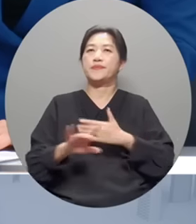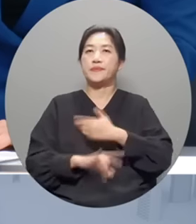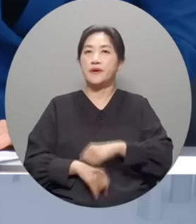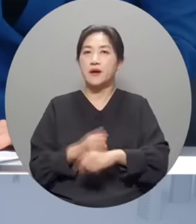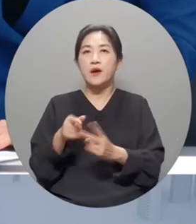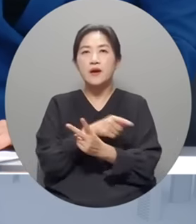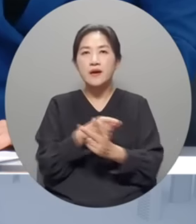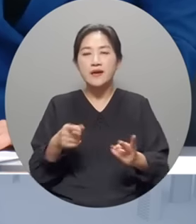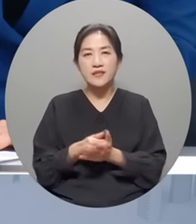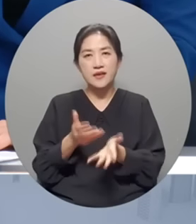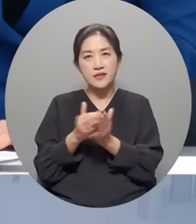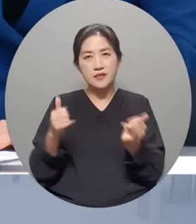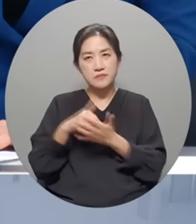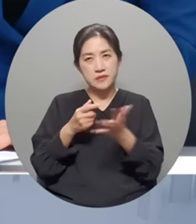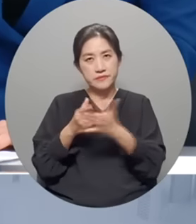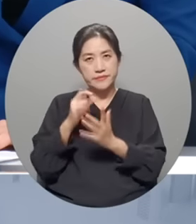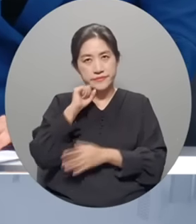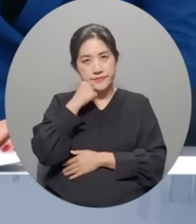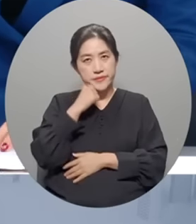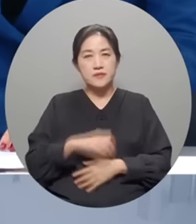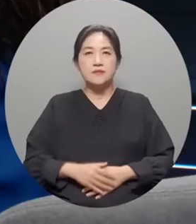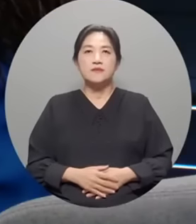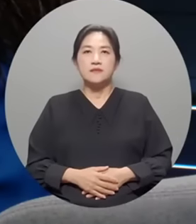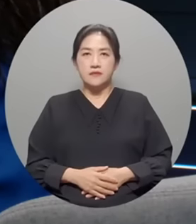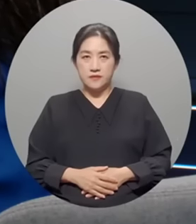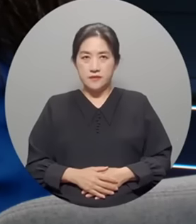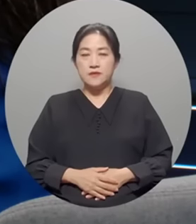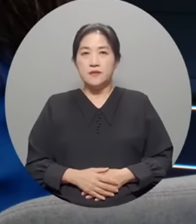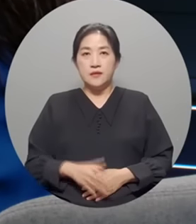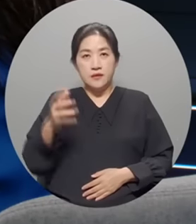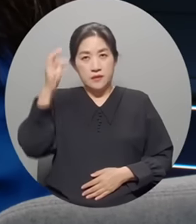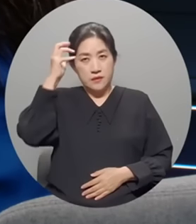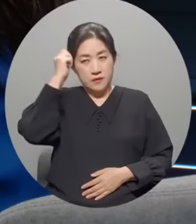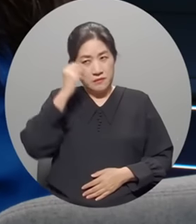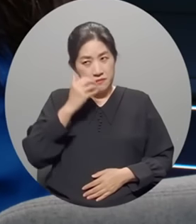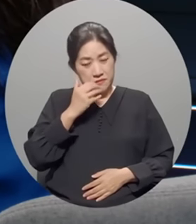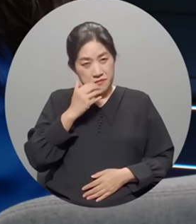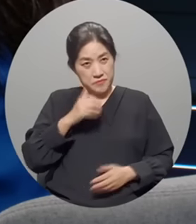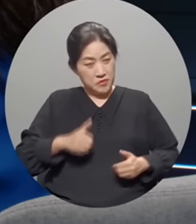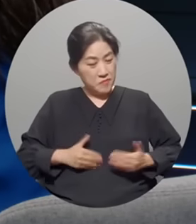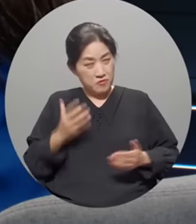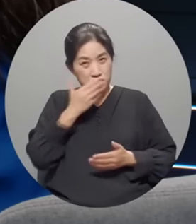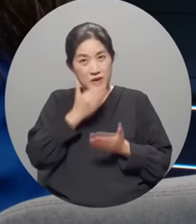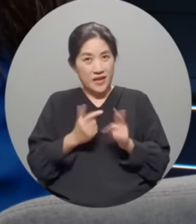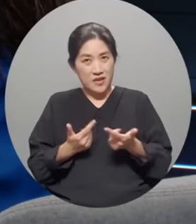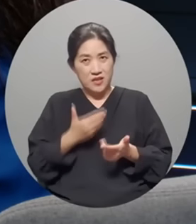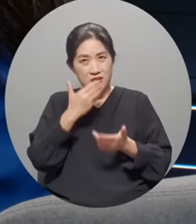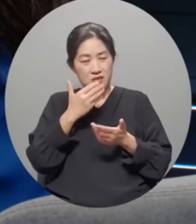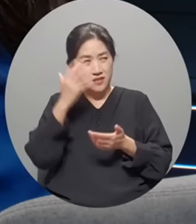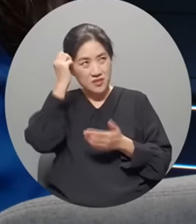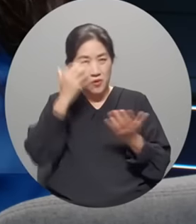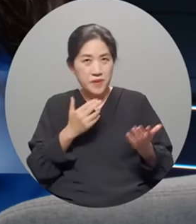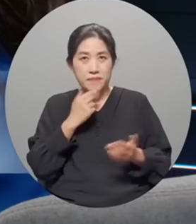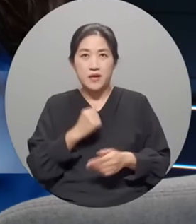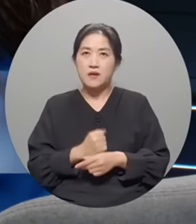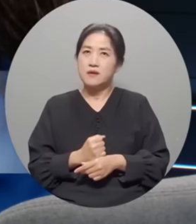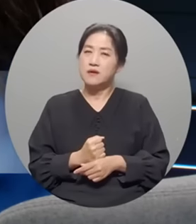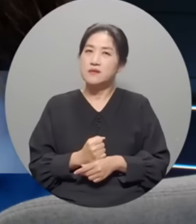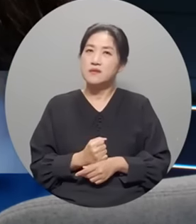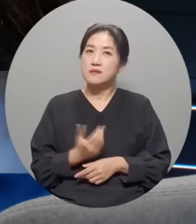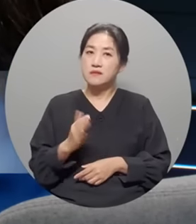기자들도 속내를 알기는 어려운 상황입니다. 자, 기억할 만큼 중요한 내용이 아니다. 잘 기억이 안 난다. 그런데 오히려